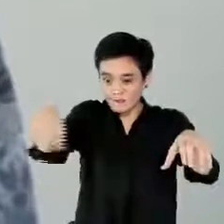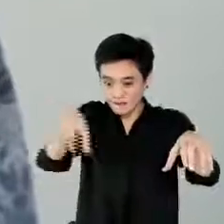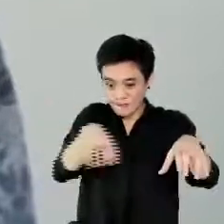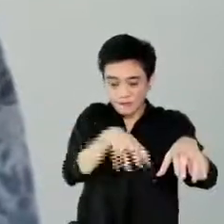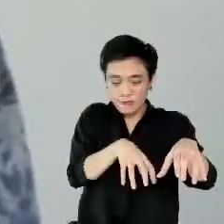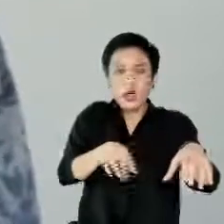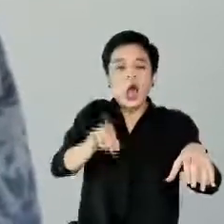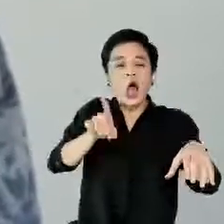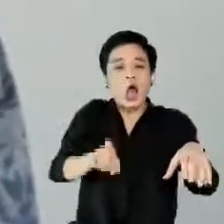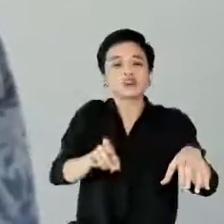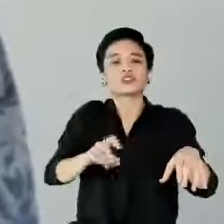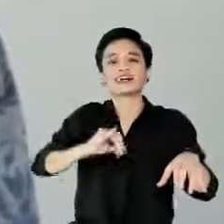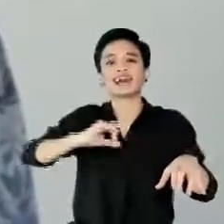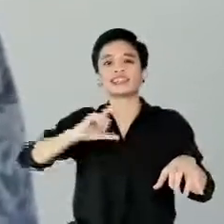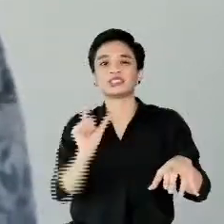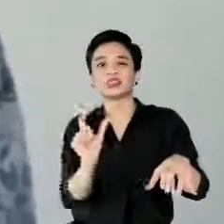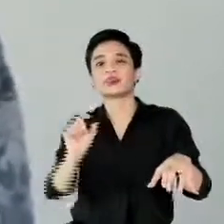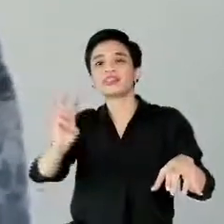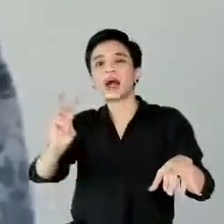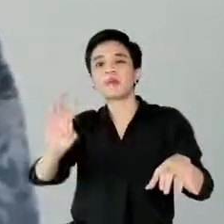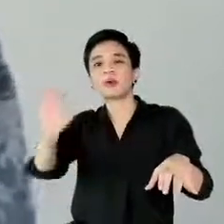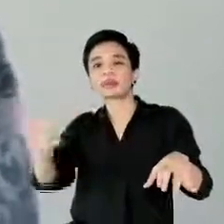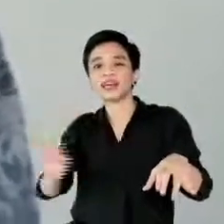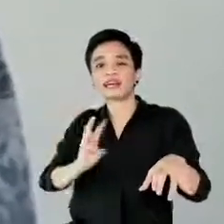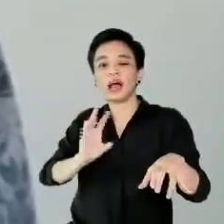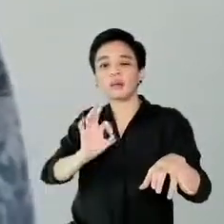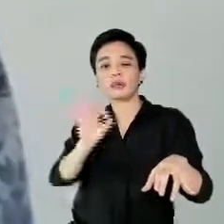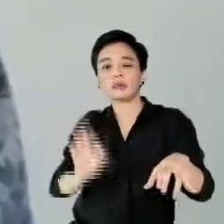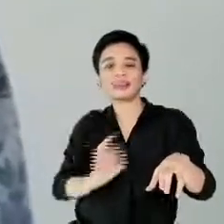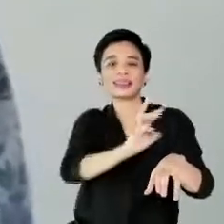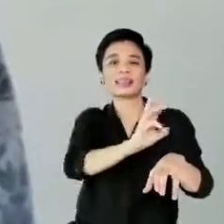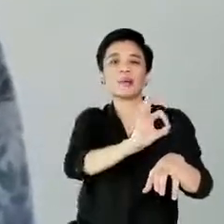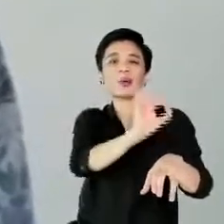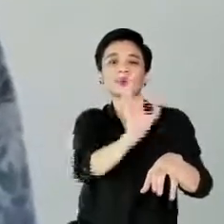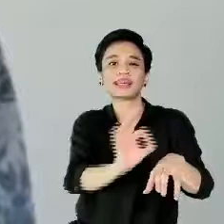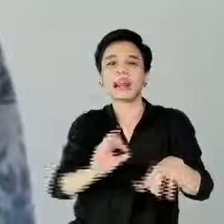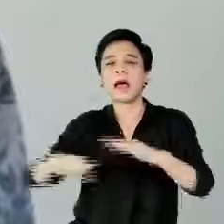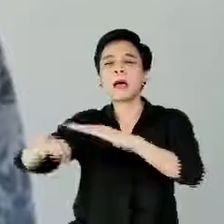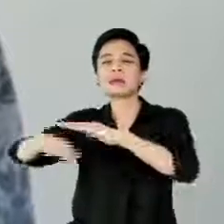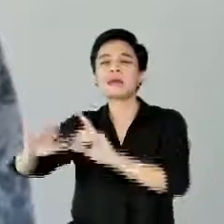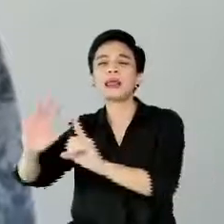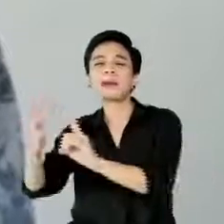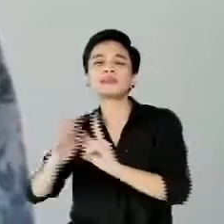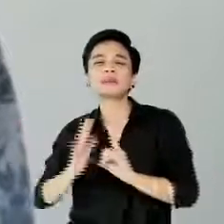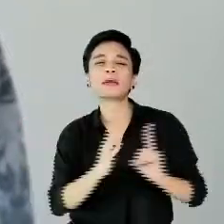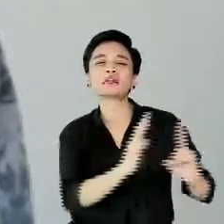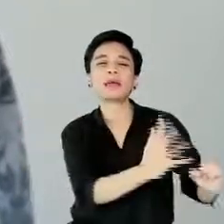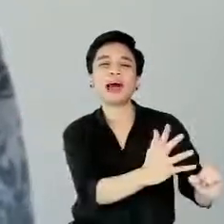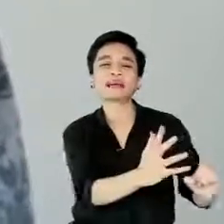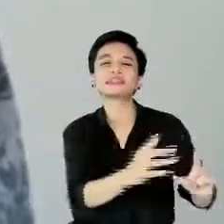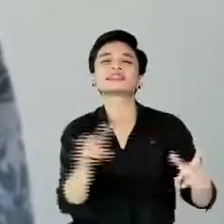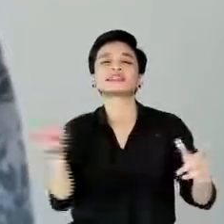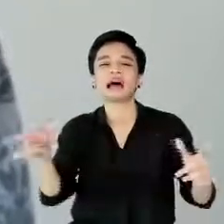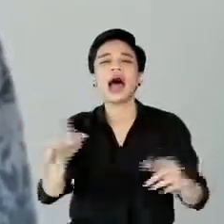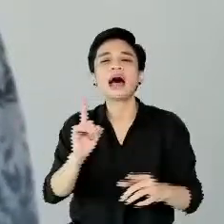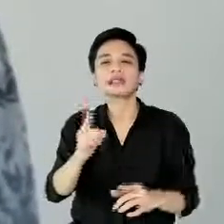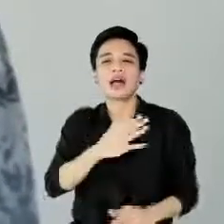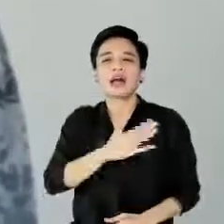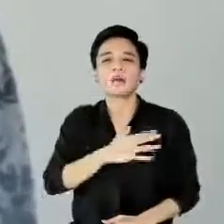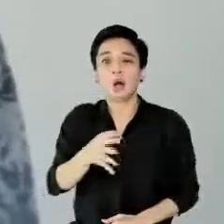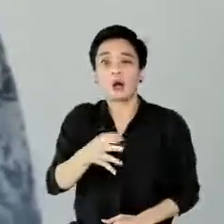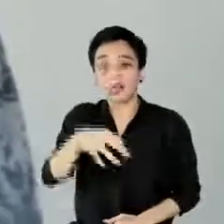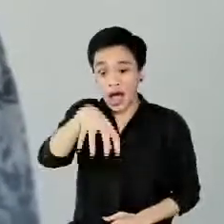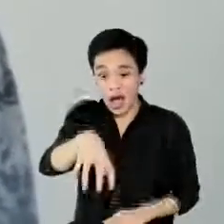kapasitas teisseire minimal 15 karena ada kabupaten kota yang pgnya cuma lima